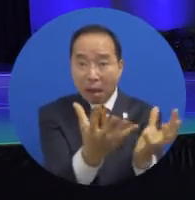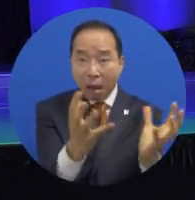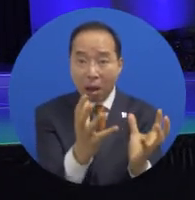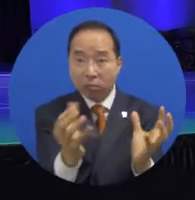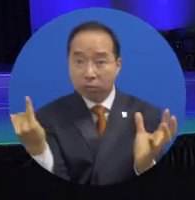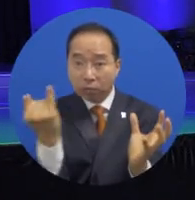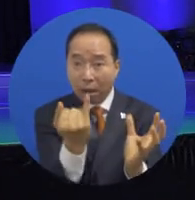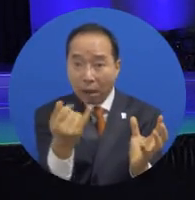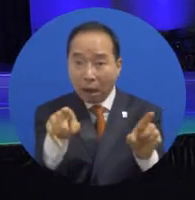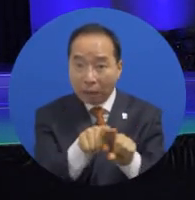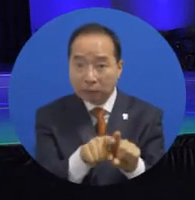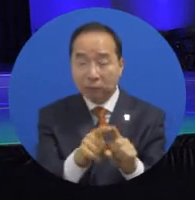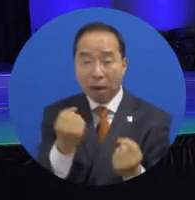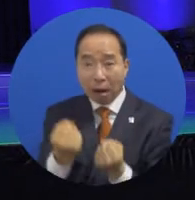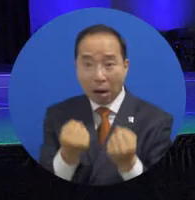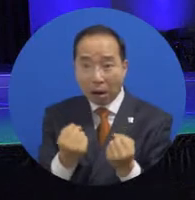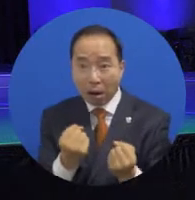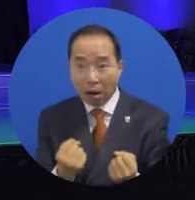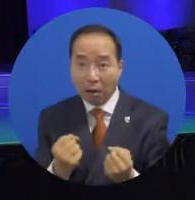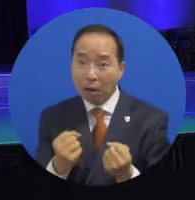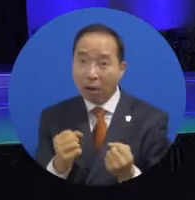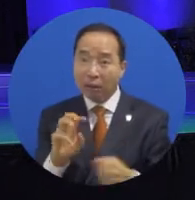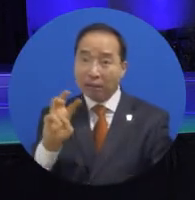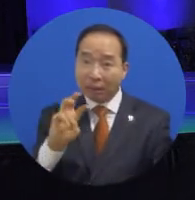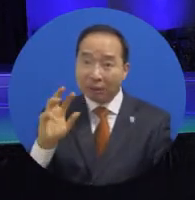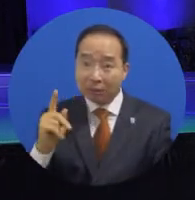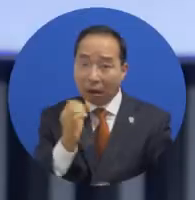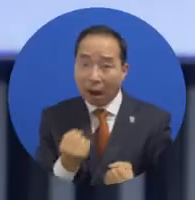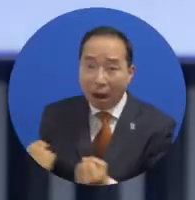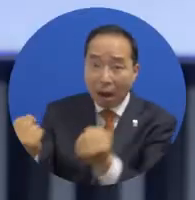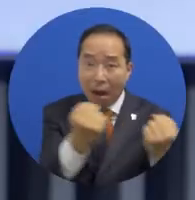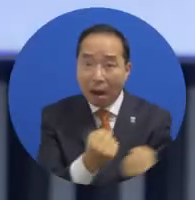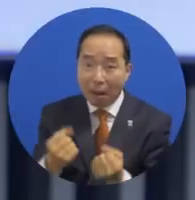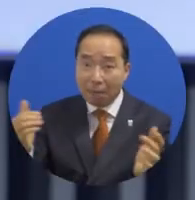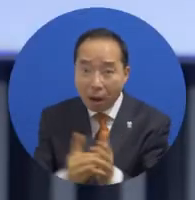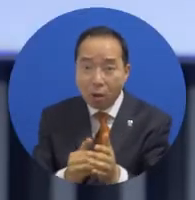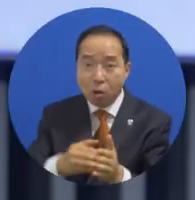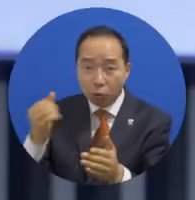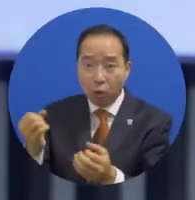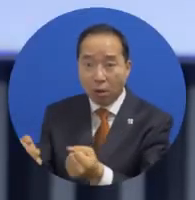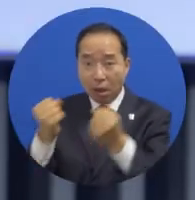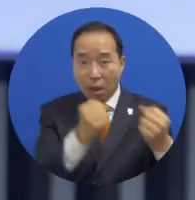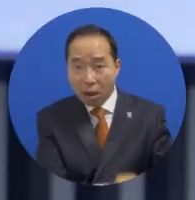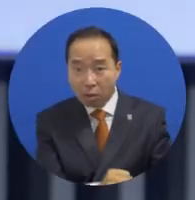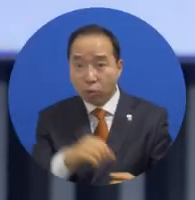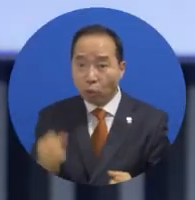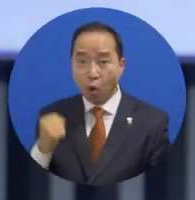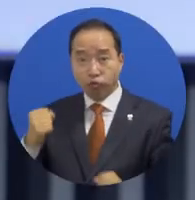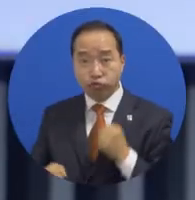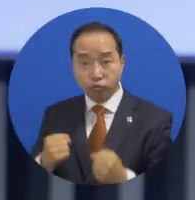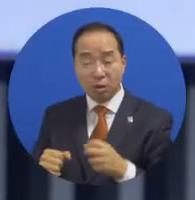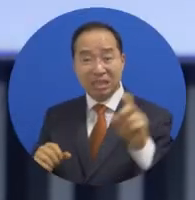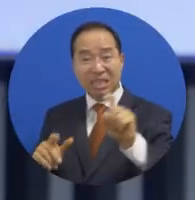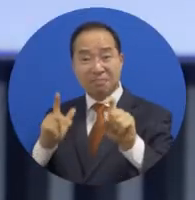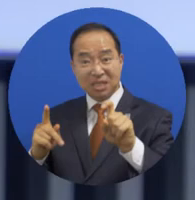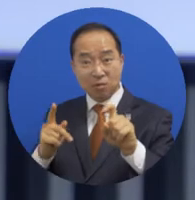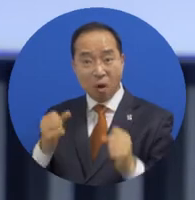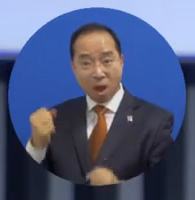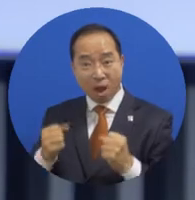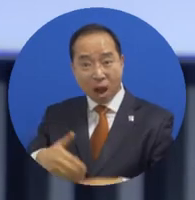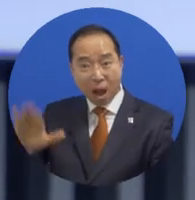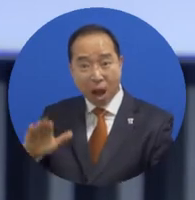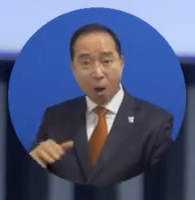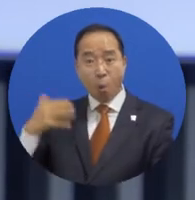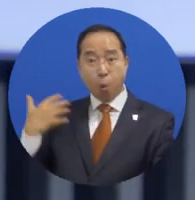것도 모자라 이제 한 10km를 또 달린다고? 그분은 젊은 운동만 하는